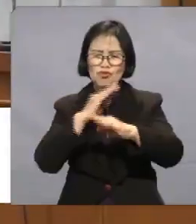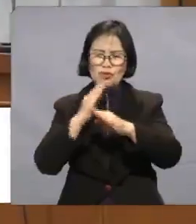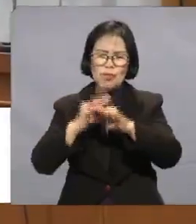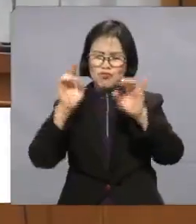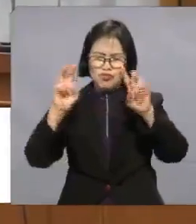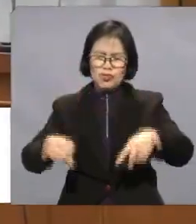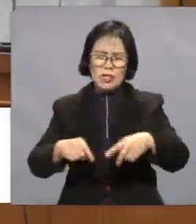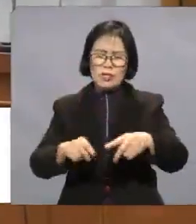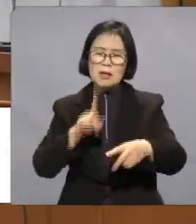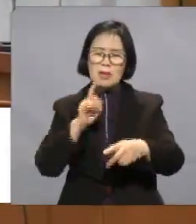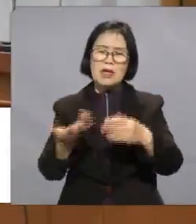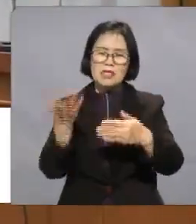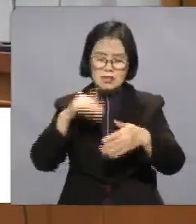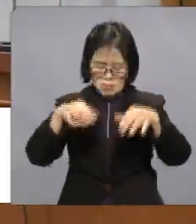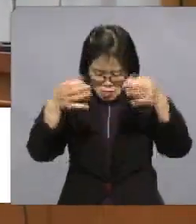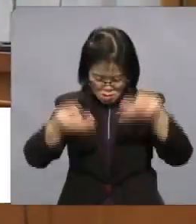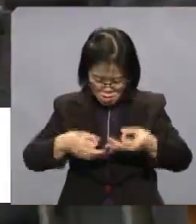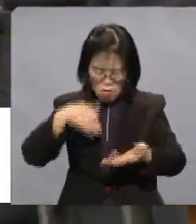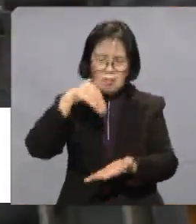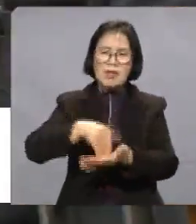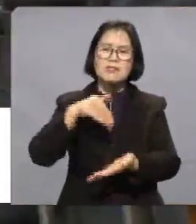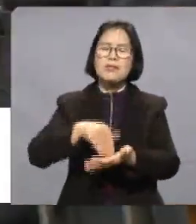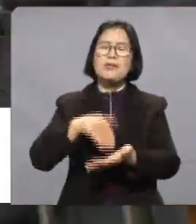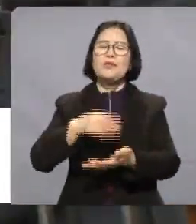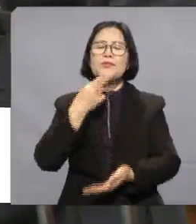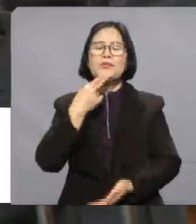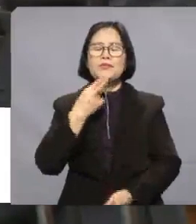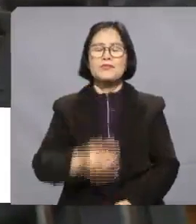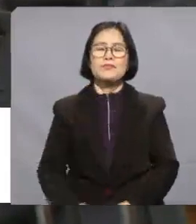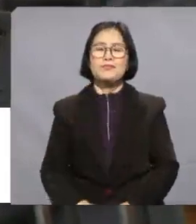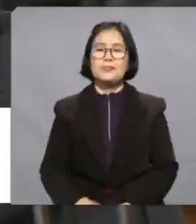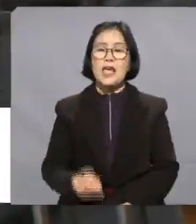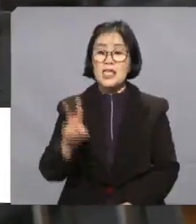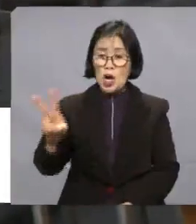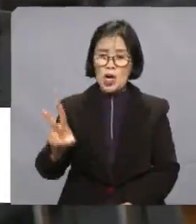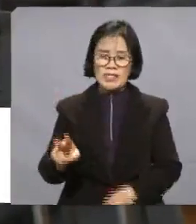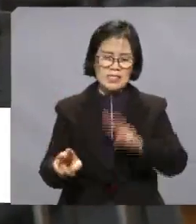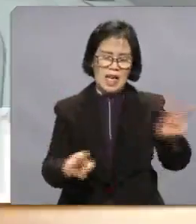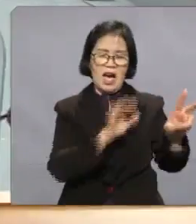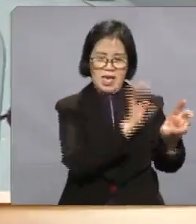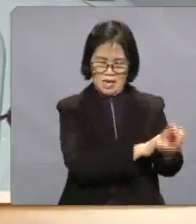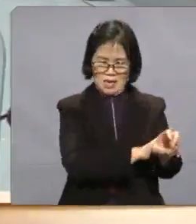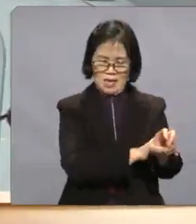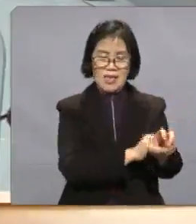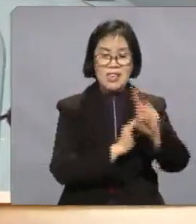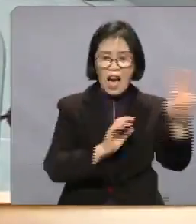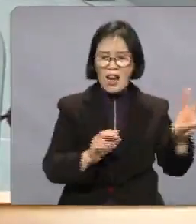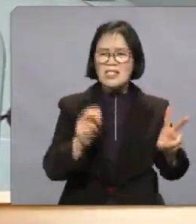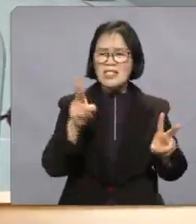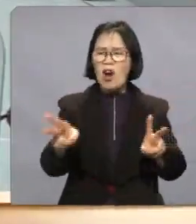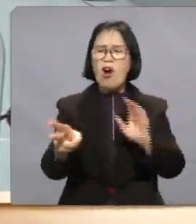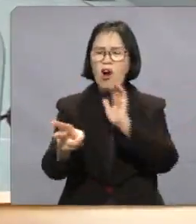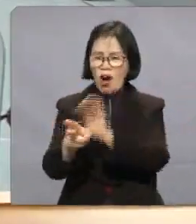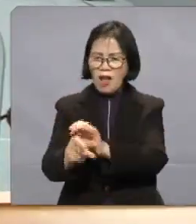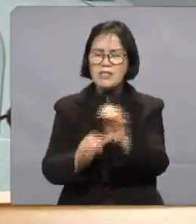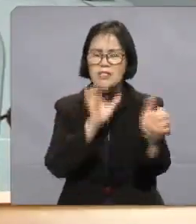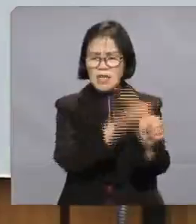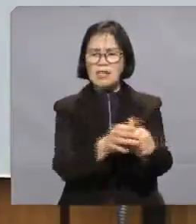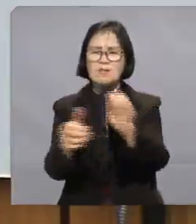거론했지만 자성의 목소리는 없었습니다. 여는 야에, 야는 여에 책임을